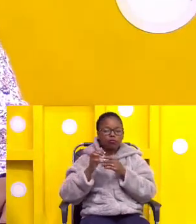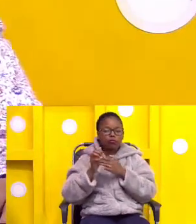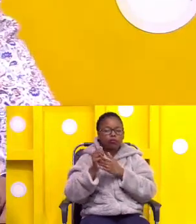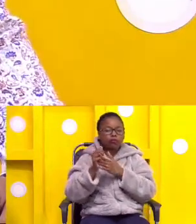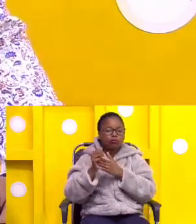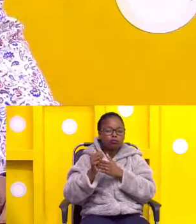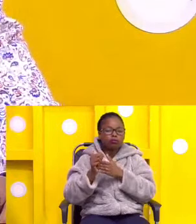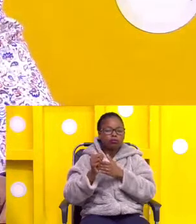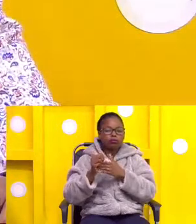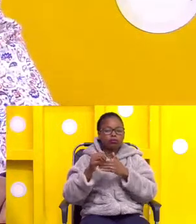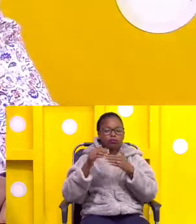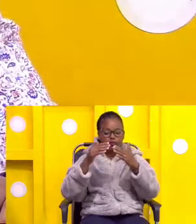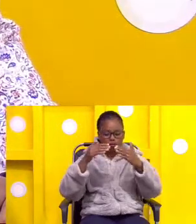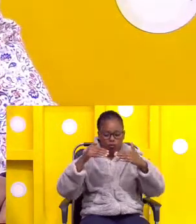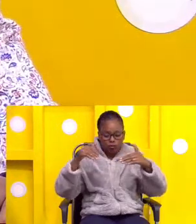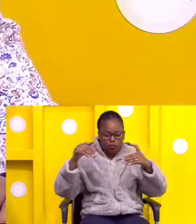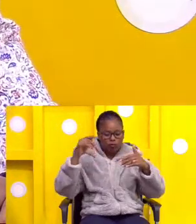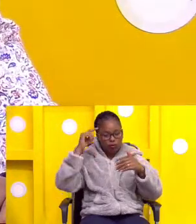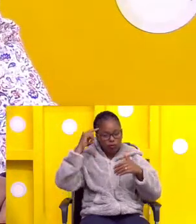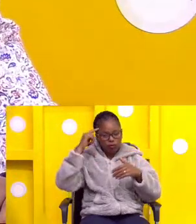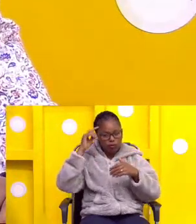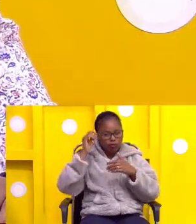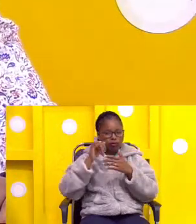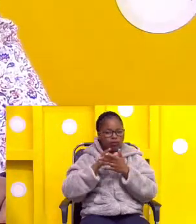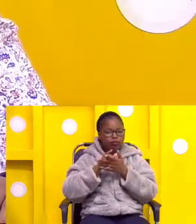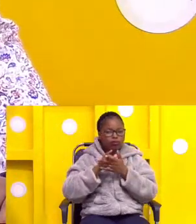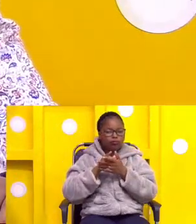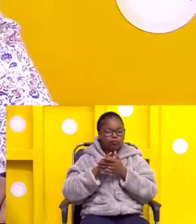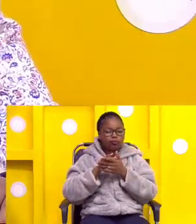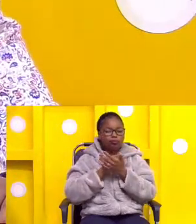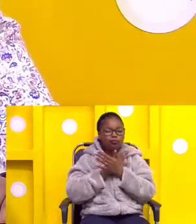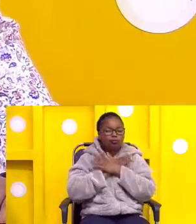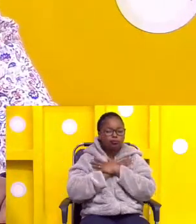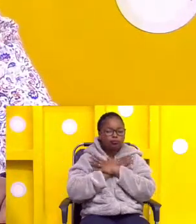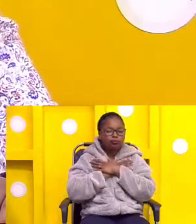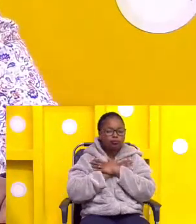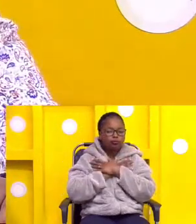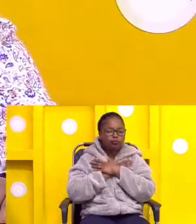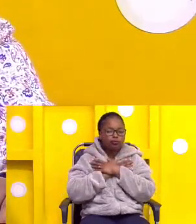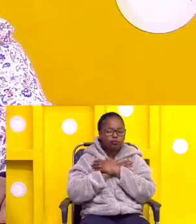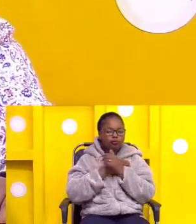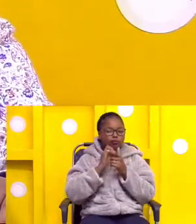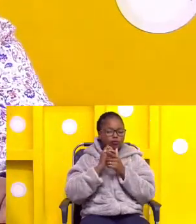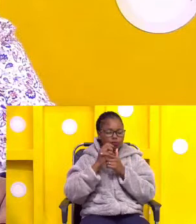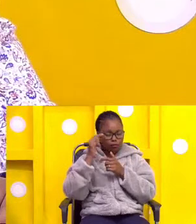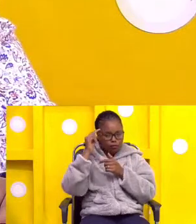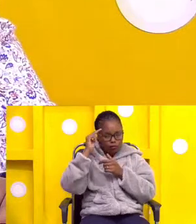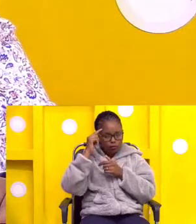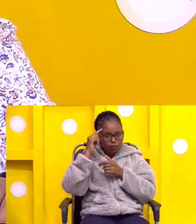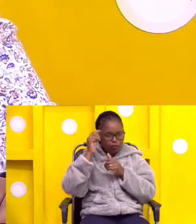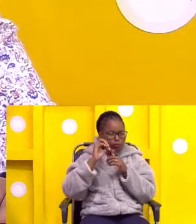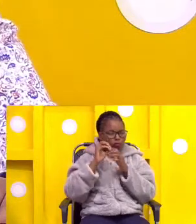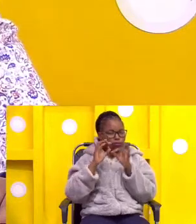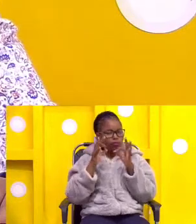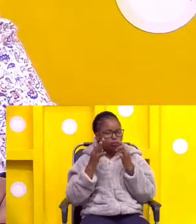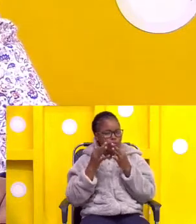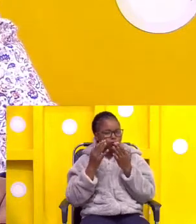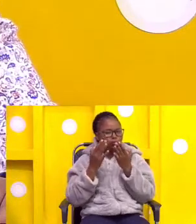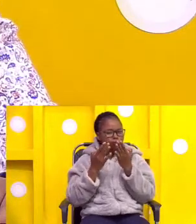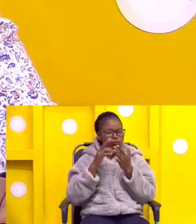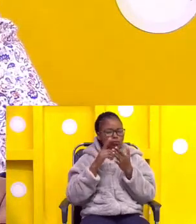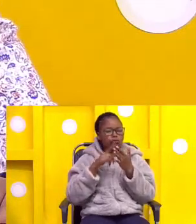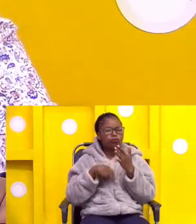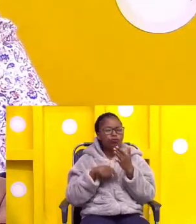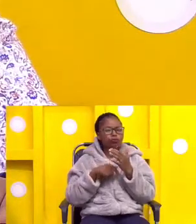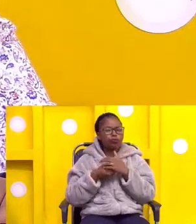bisa meciragia ni ciarata ona magikamenya ni gwitagwiciria ni ta family ni ta ki